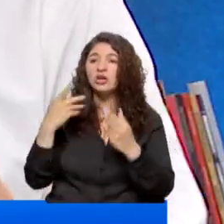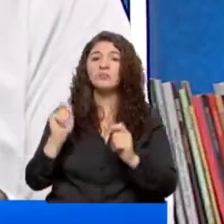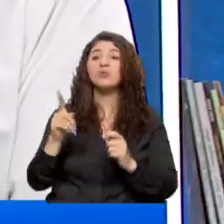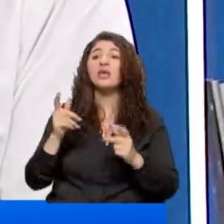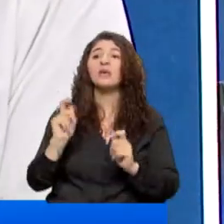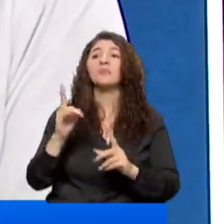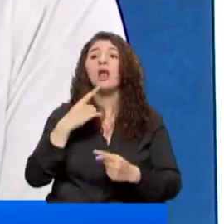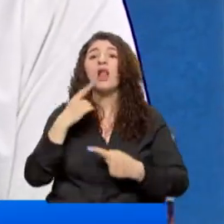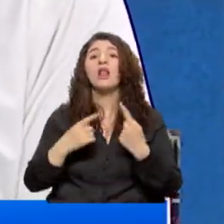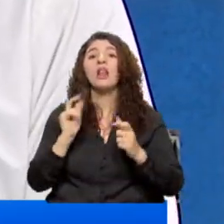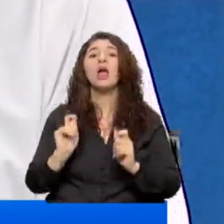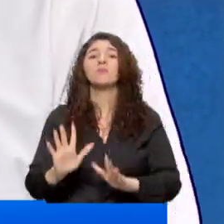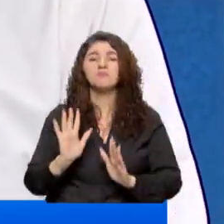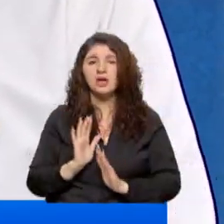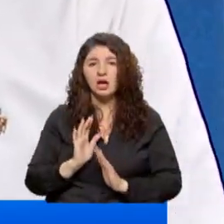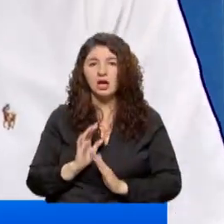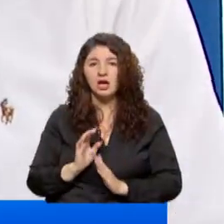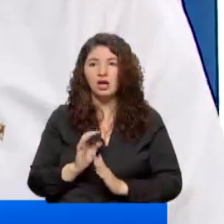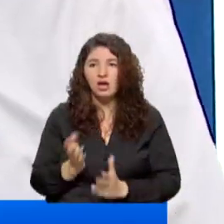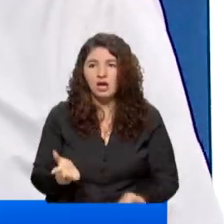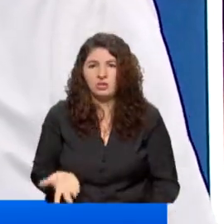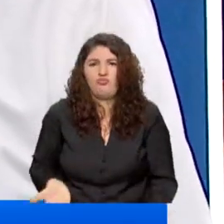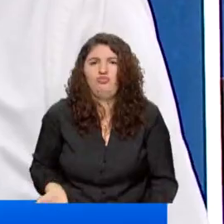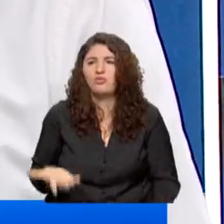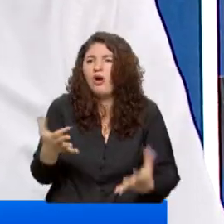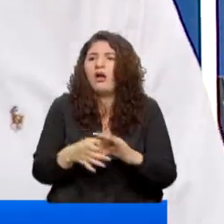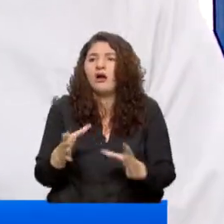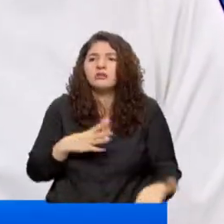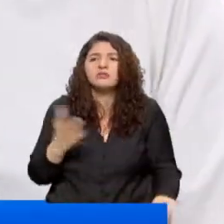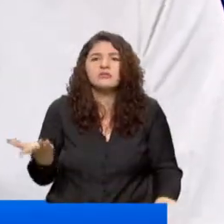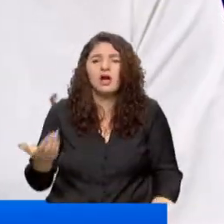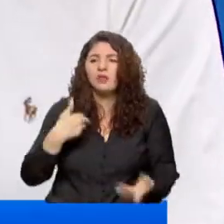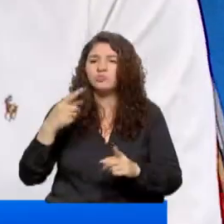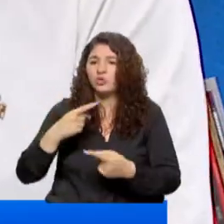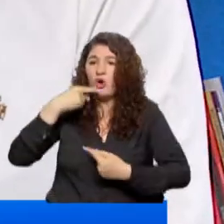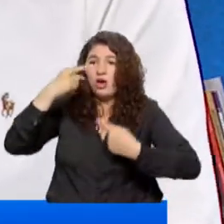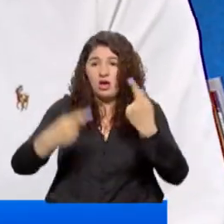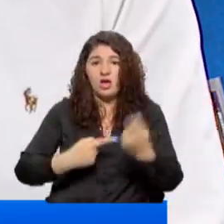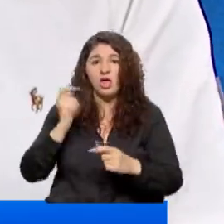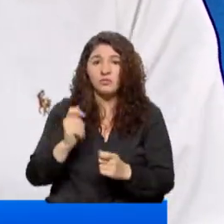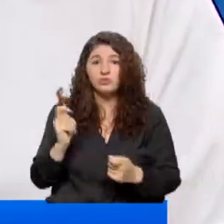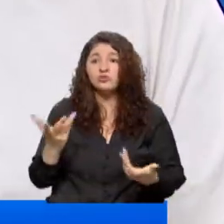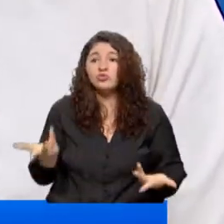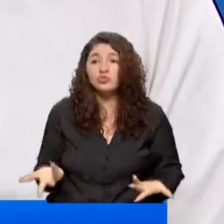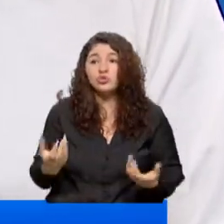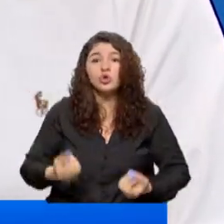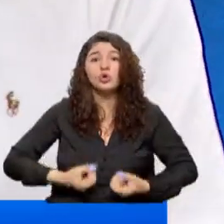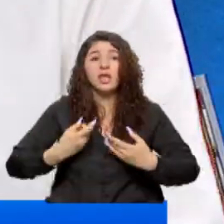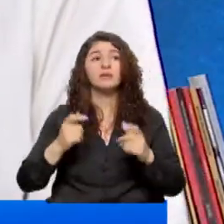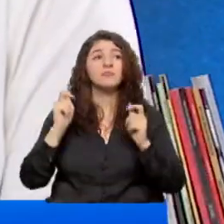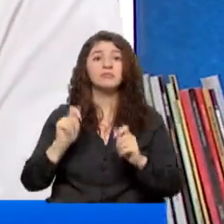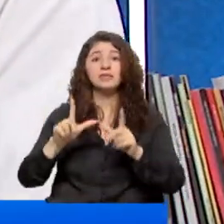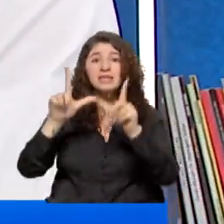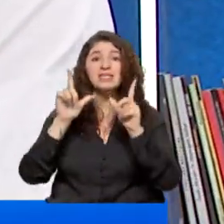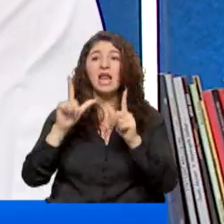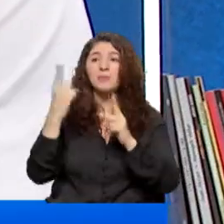yapma bu kadar dinlendirme Ne münasebet ya yani Biz bunu dinlendiririz Çünkü üretim